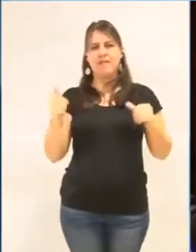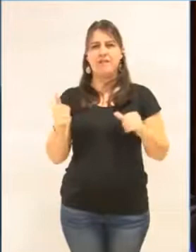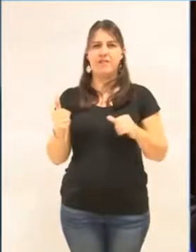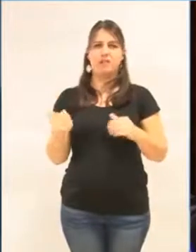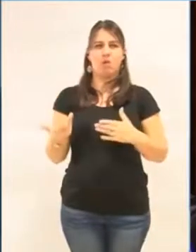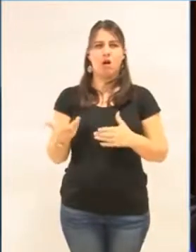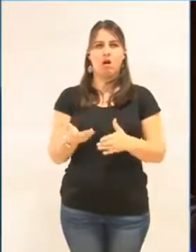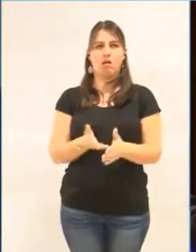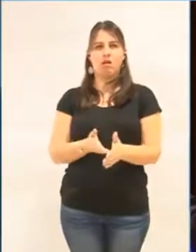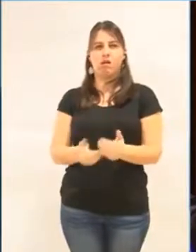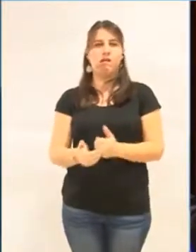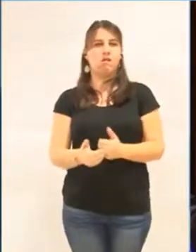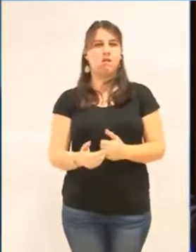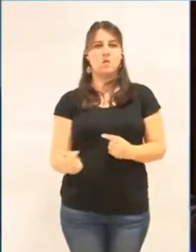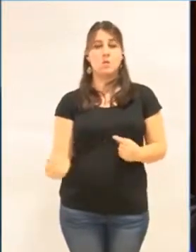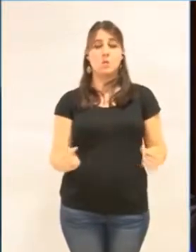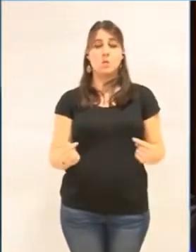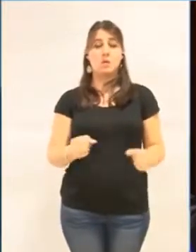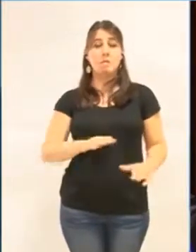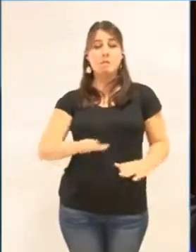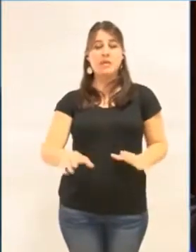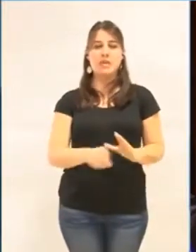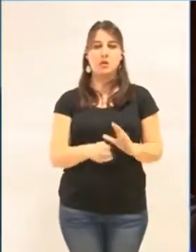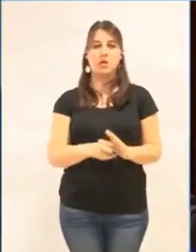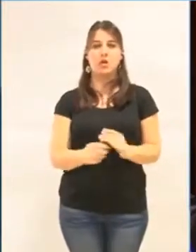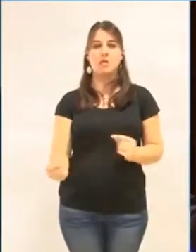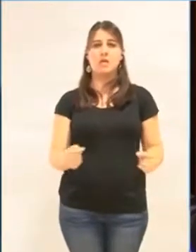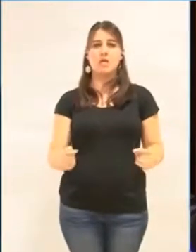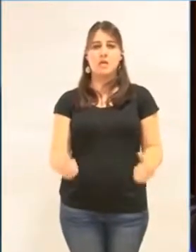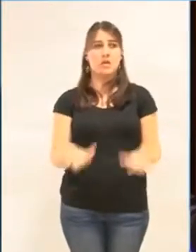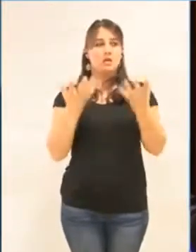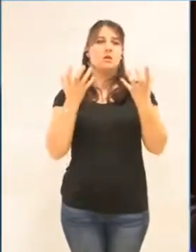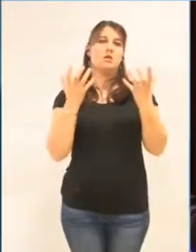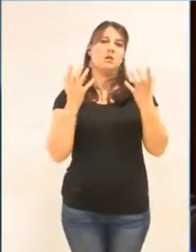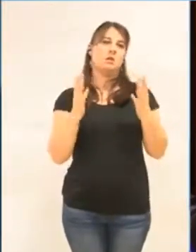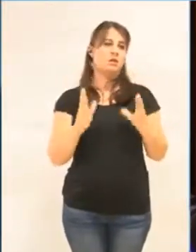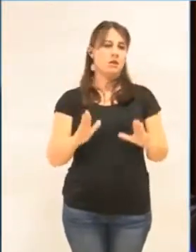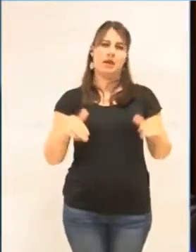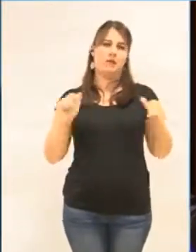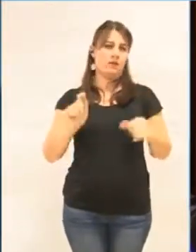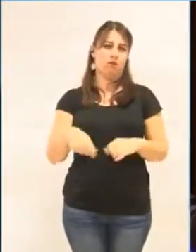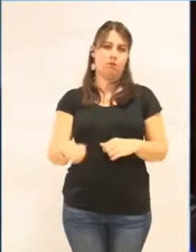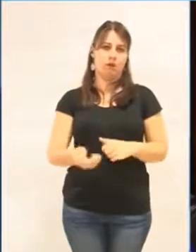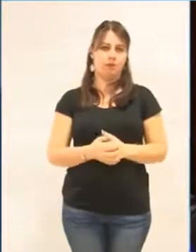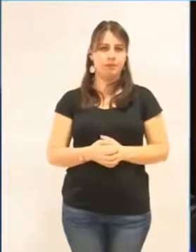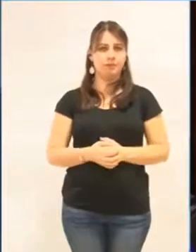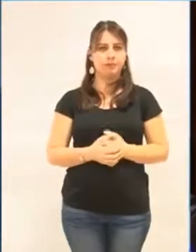tensions qui sont spécifiquement grenobloises apparaissent.